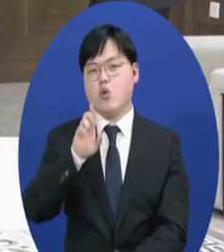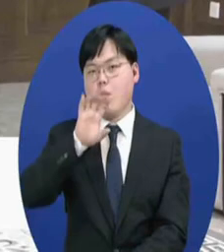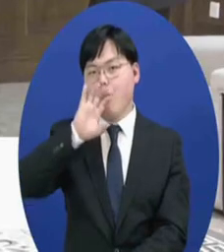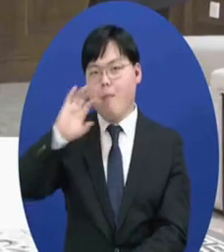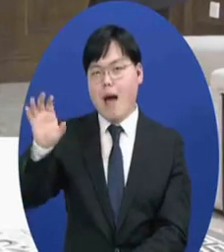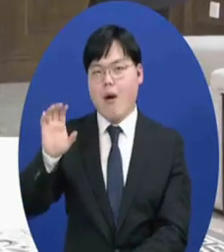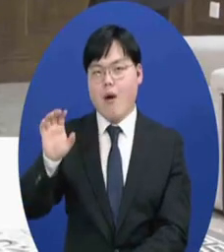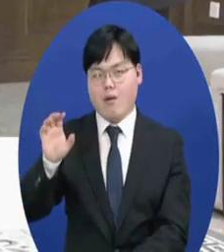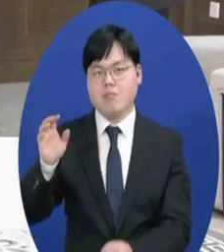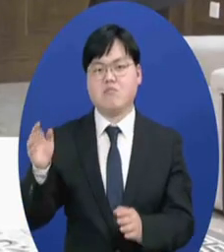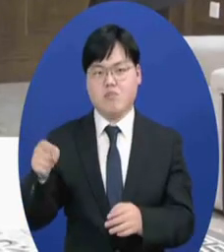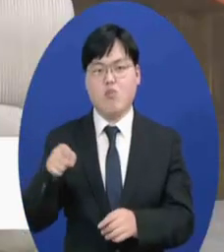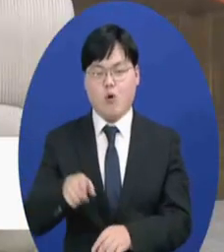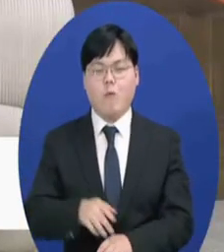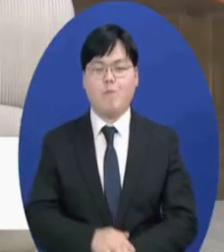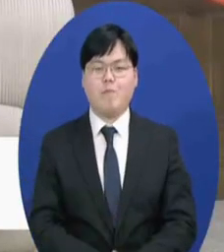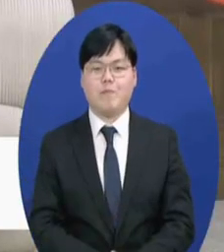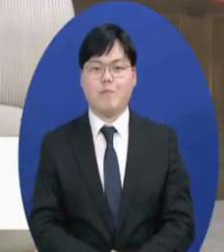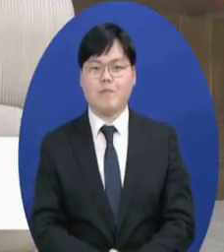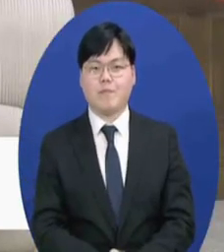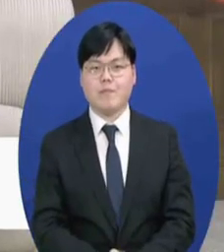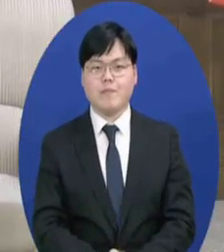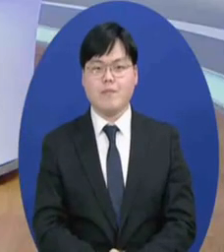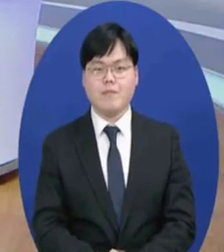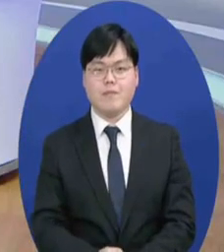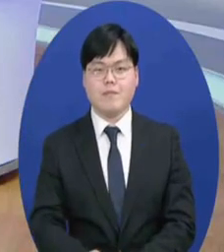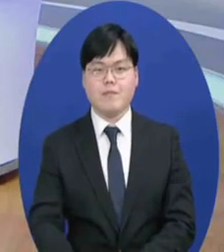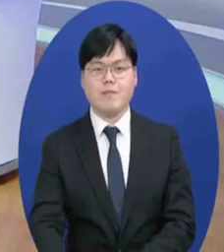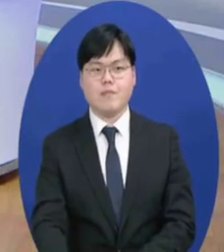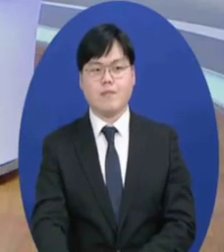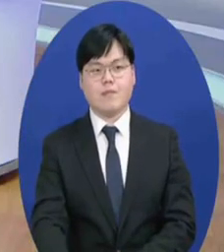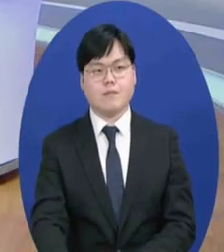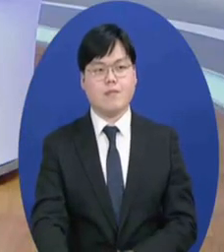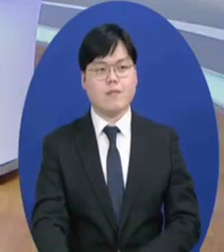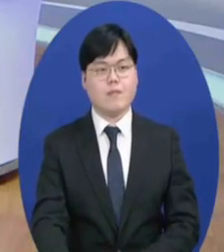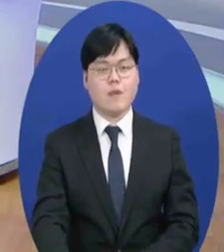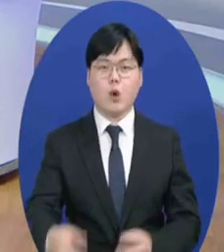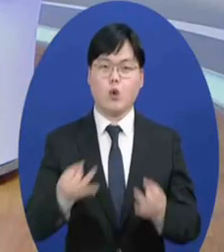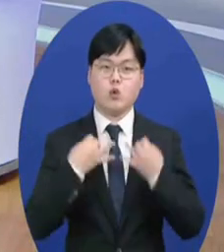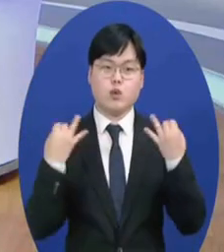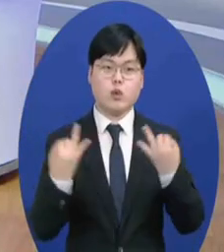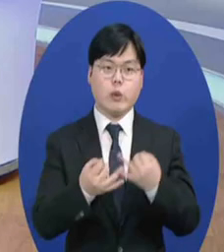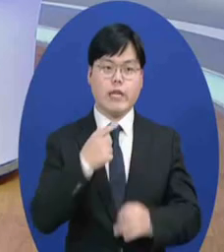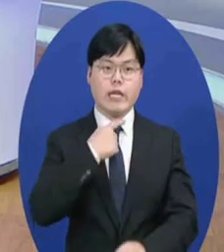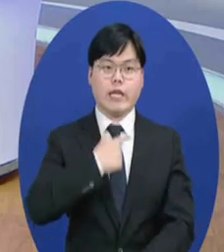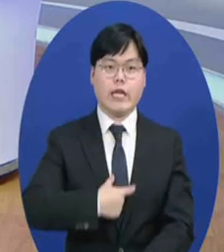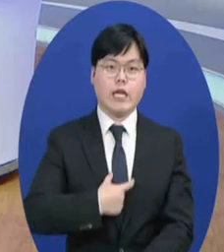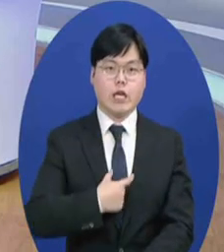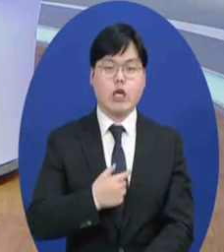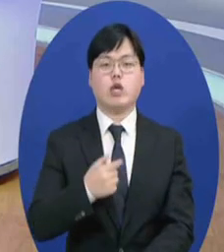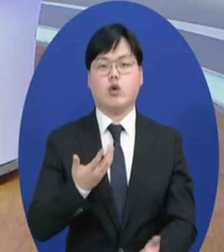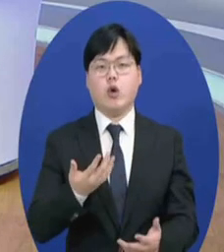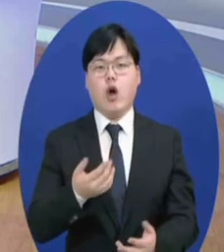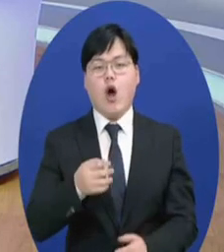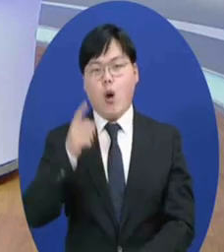үндэсний байгууллагын төрөлцсөн агентлаг юм. Улсын хурлын гишүүн Батэрдэн тэмүүлэн нар боловсролын тухай